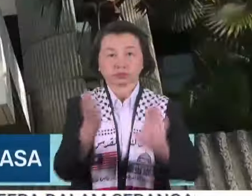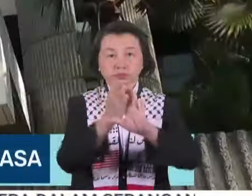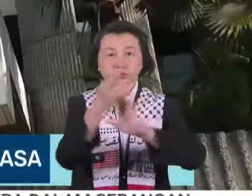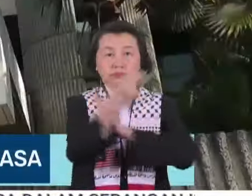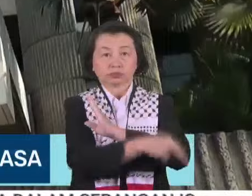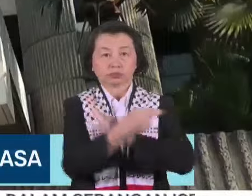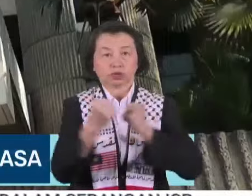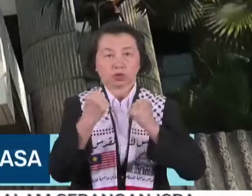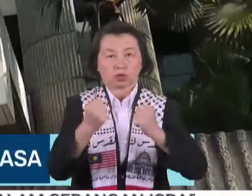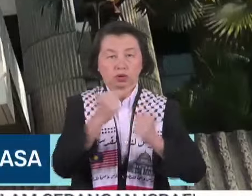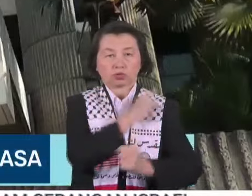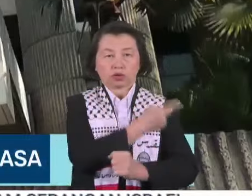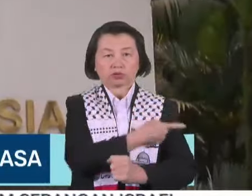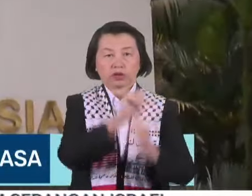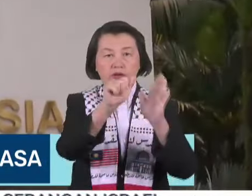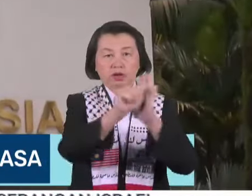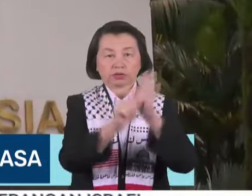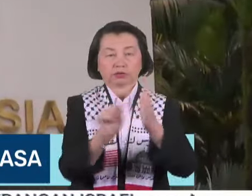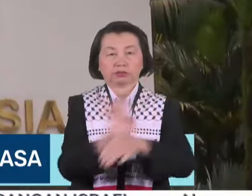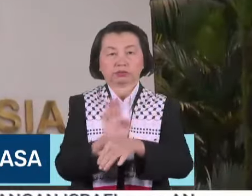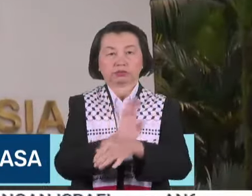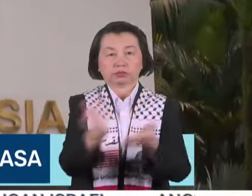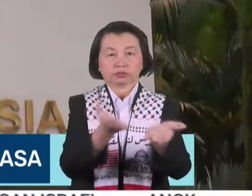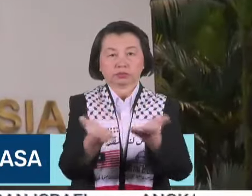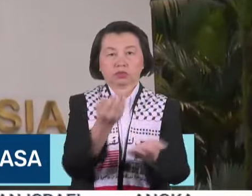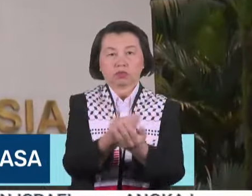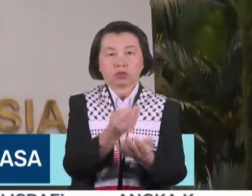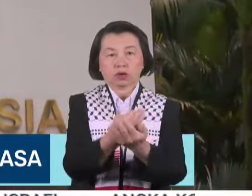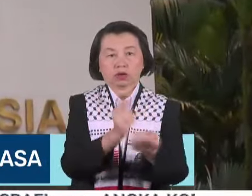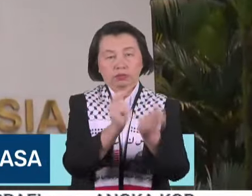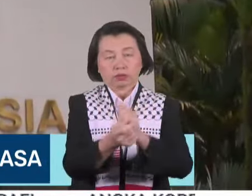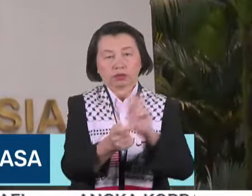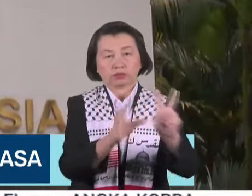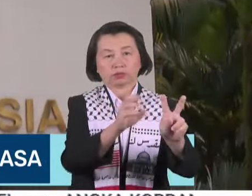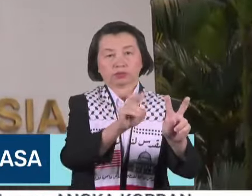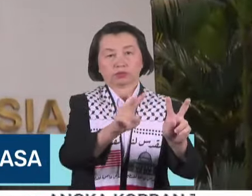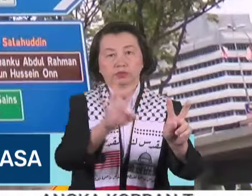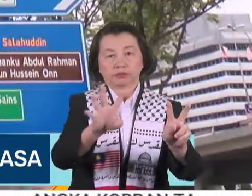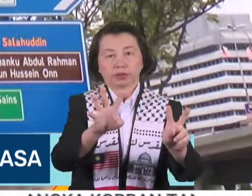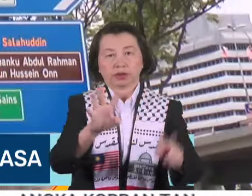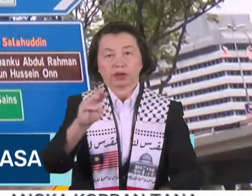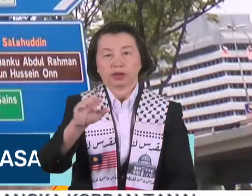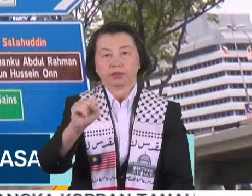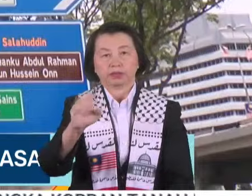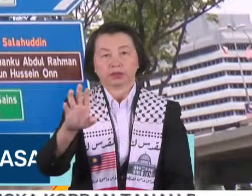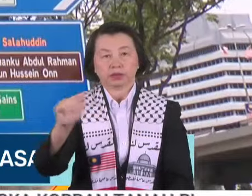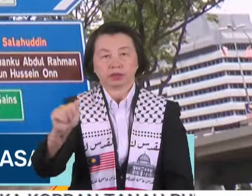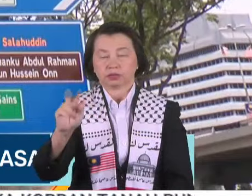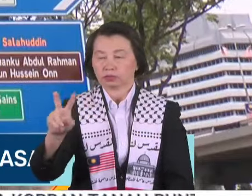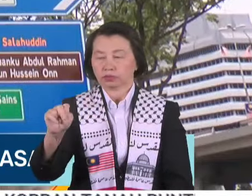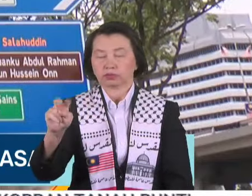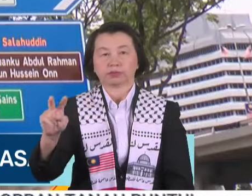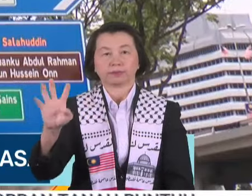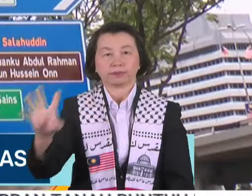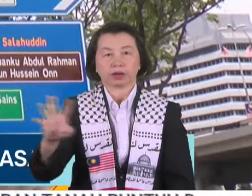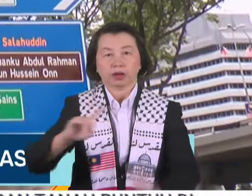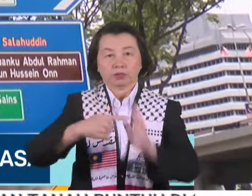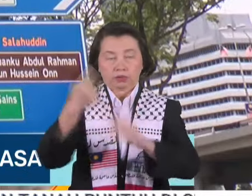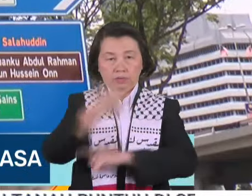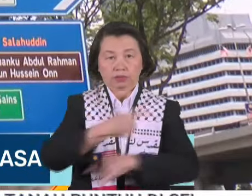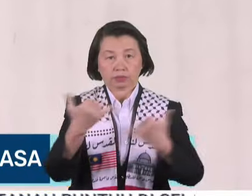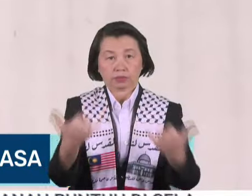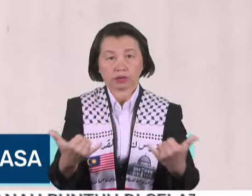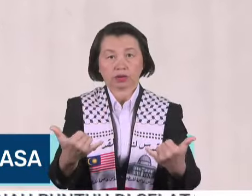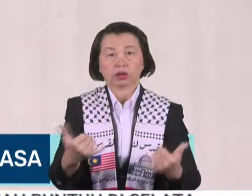Bank Negara kuat kuasa Akta Perniagaan Perkhidmatan Wang Pindaan 2024, MSBA 2024 mulai hari